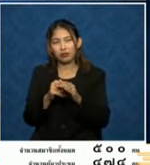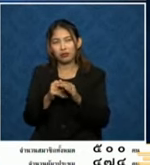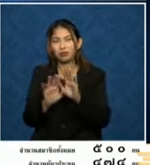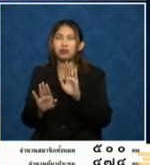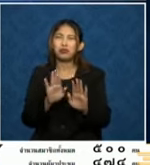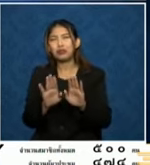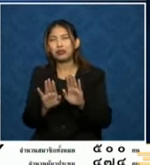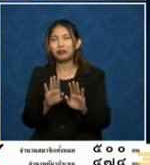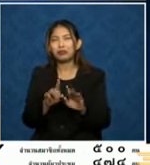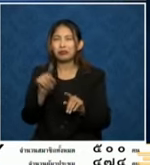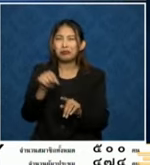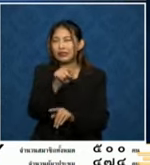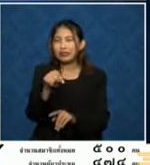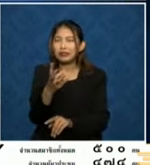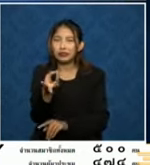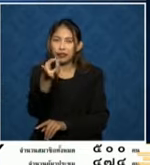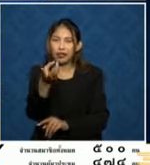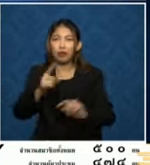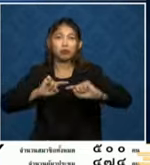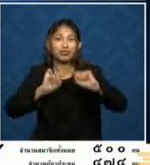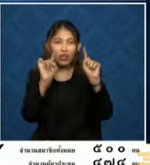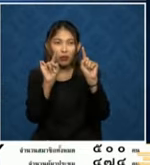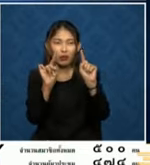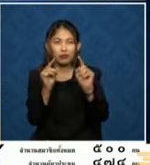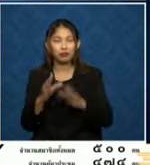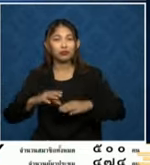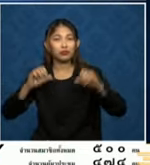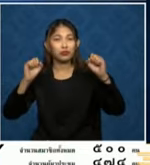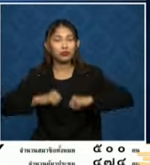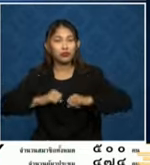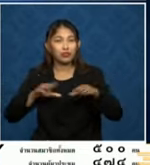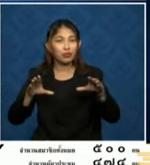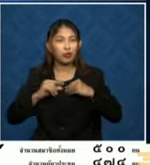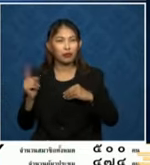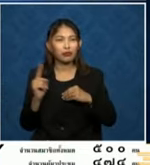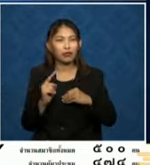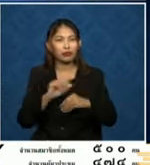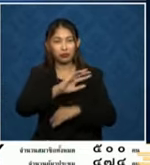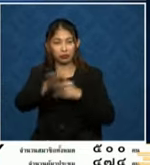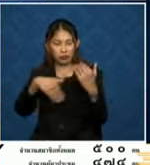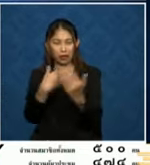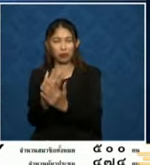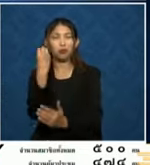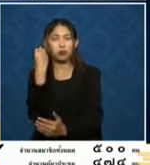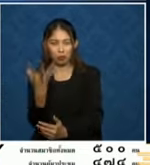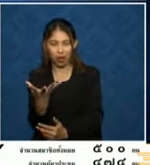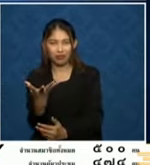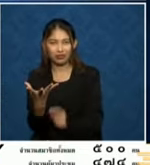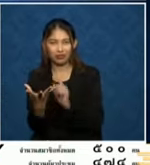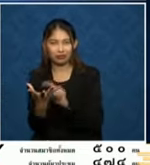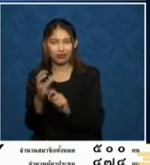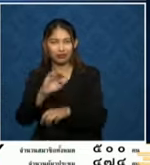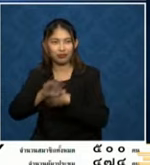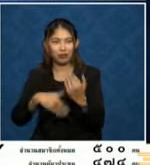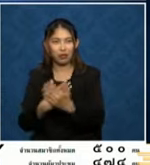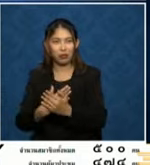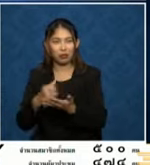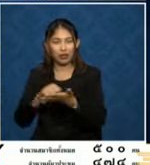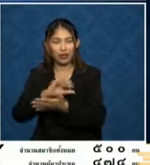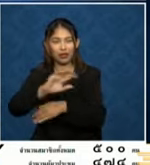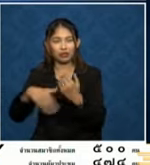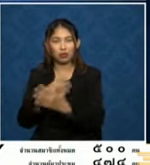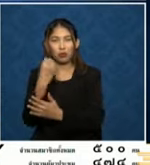มาณไม่กี่เปอร์เซ็นต์นะครับแต่ว่าเห็นด้วยว่าทั้งหมดเนี่ยมากกว่าเล็กน้อยปรากฏว่าในตรงนี้ที่ข